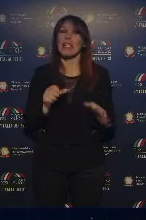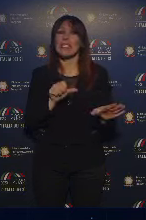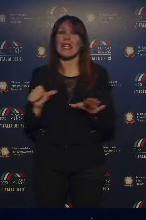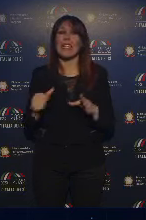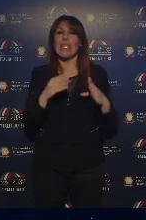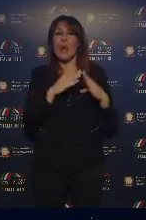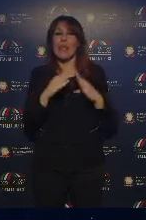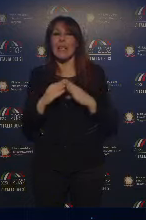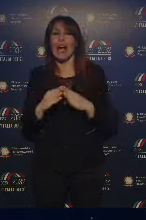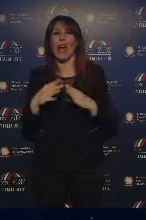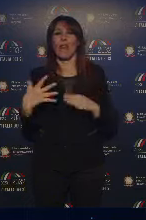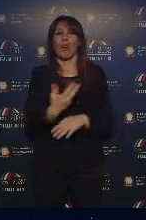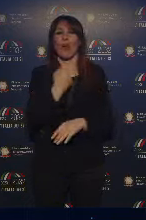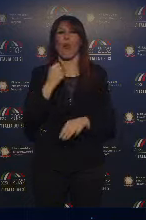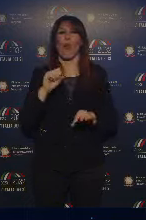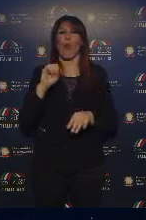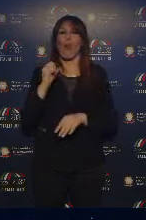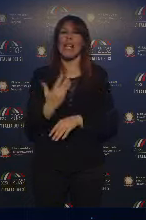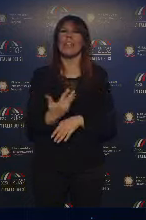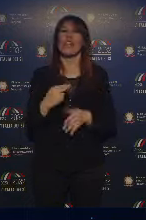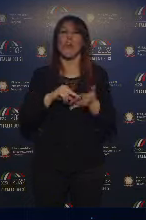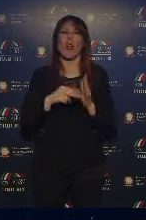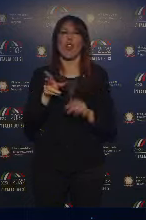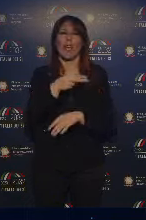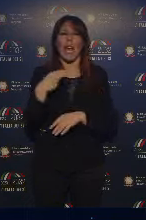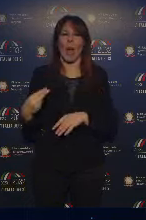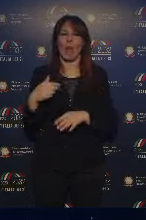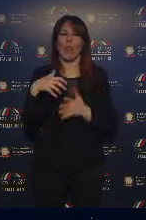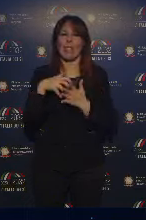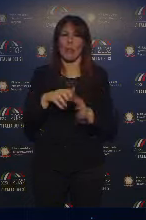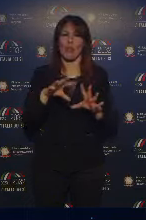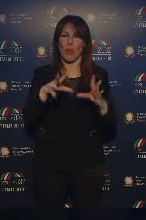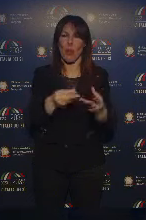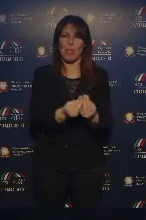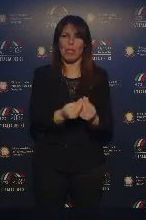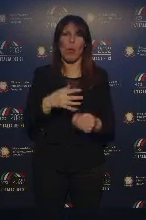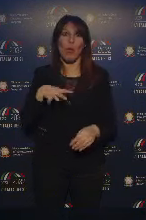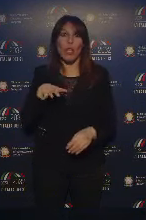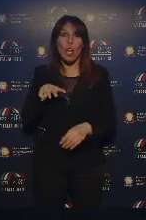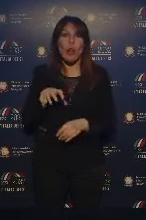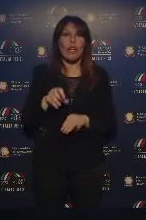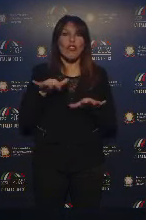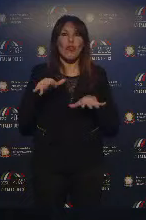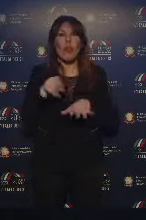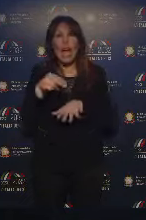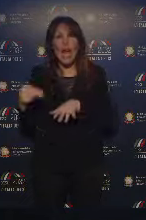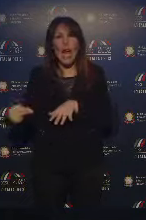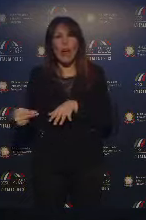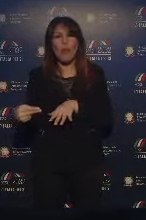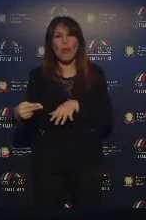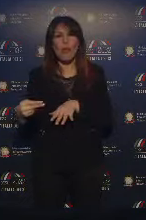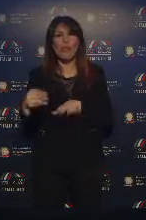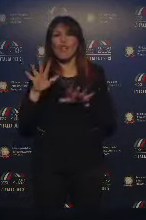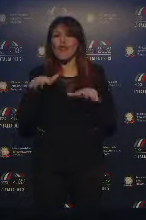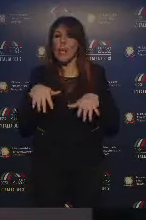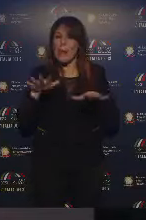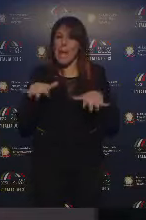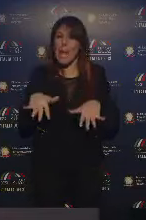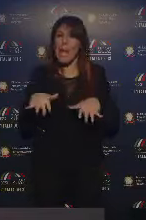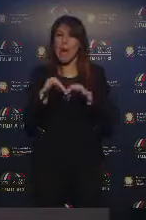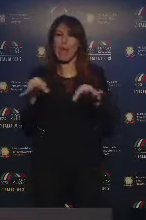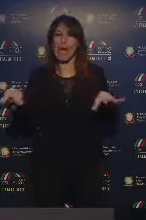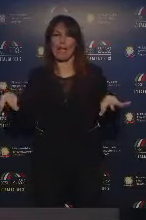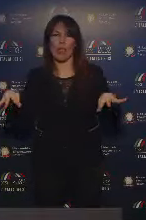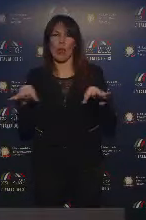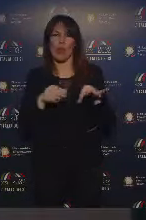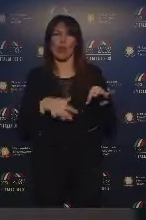15 milioni di euro l'investimento complessivo e il recupero di quasi 0.000 10.000 Met qu di